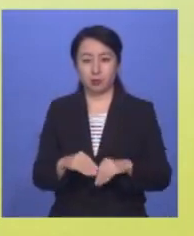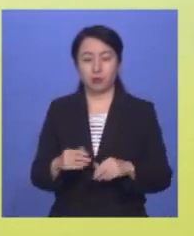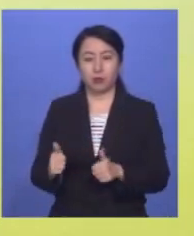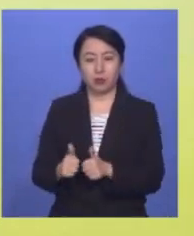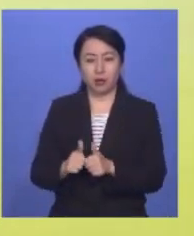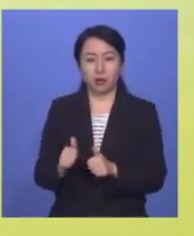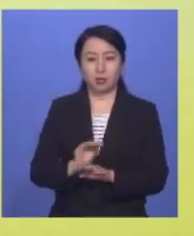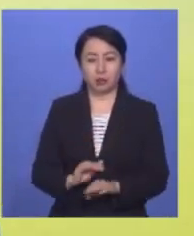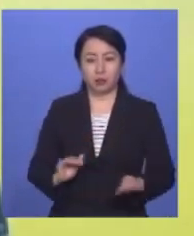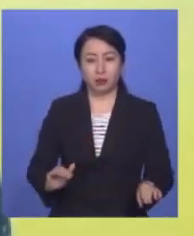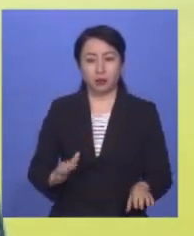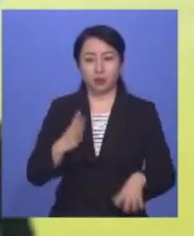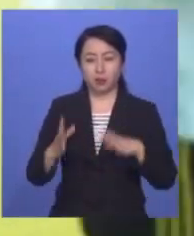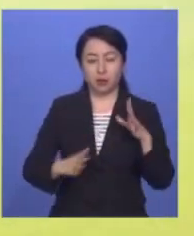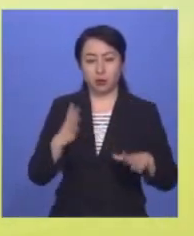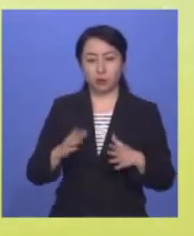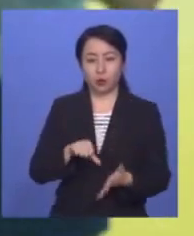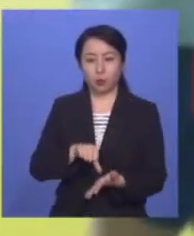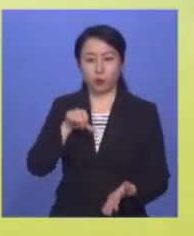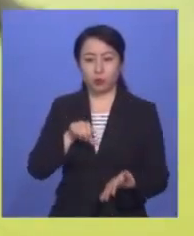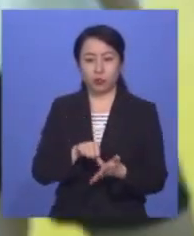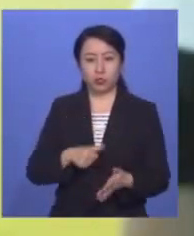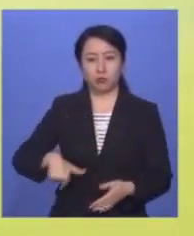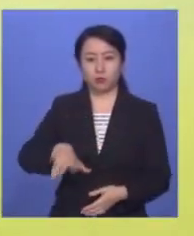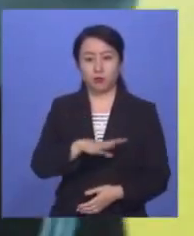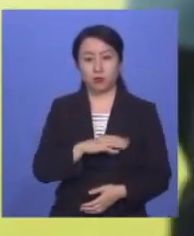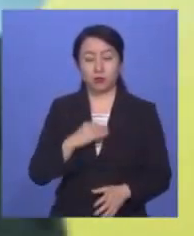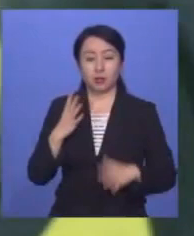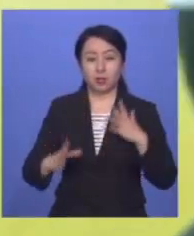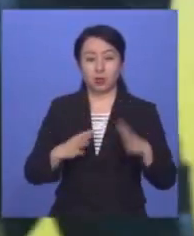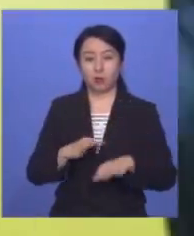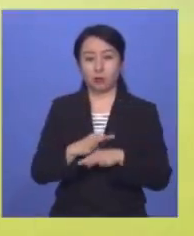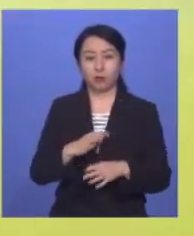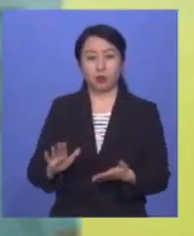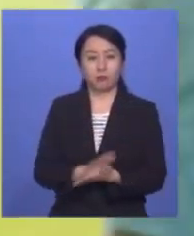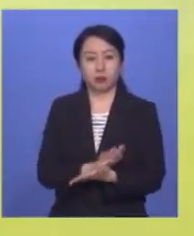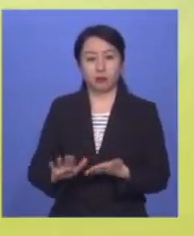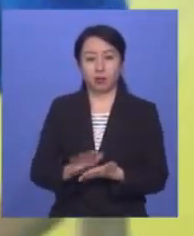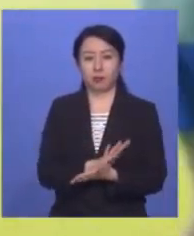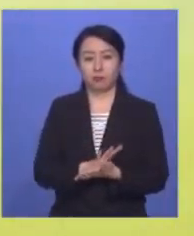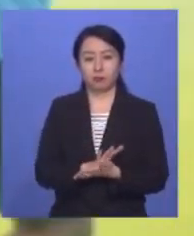То есть в тренировочном процессе участвуют практически все. Тренировки проводятся на бесплатной основе